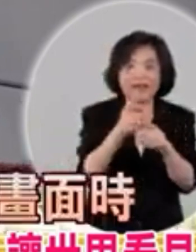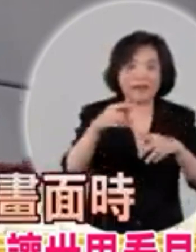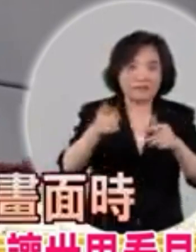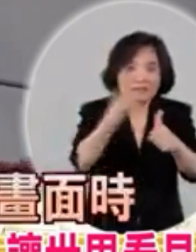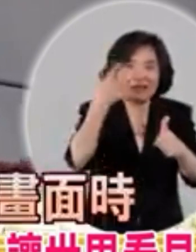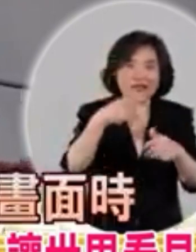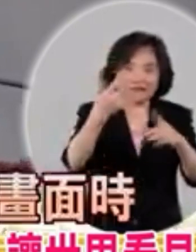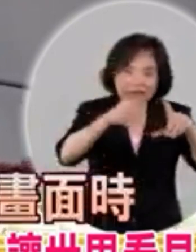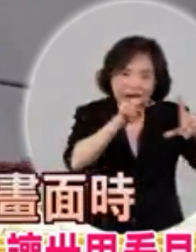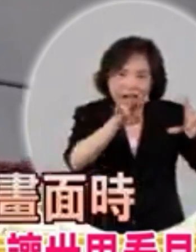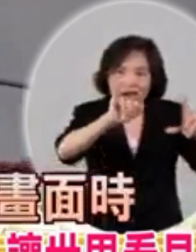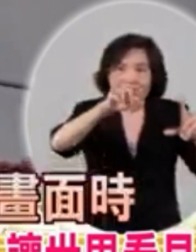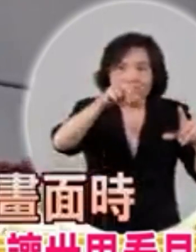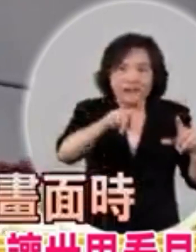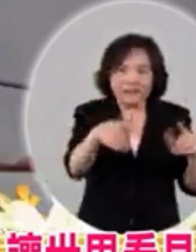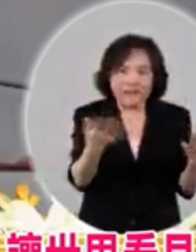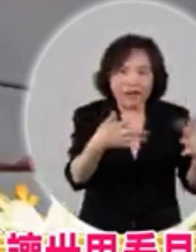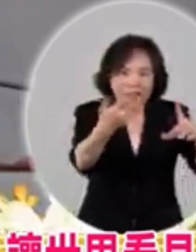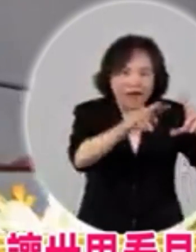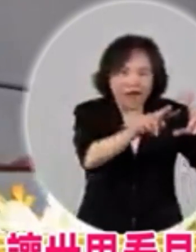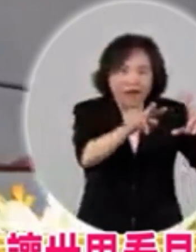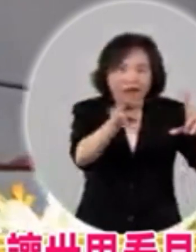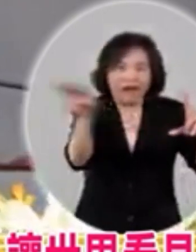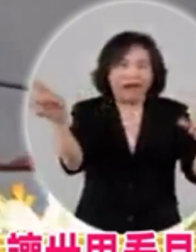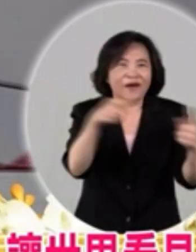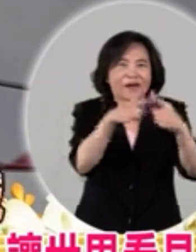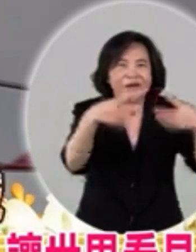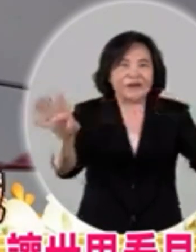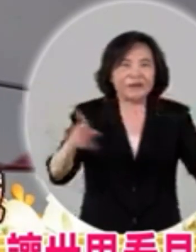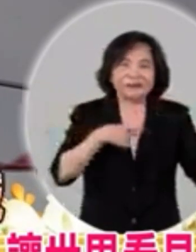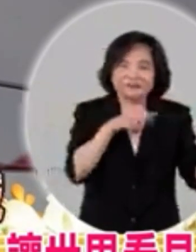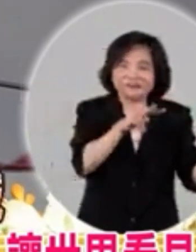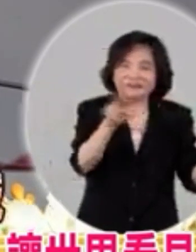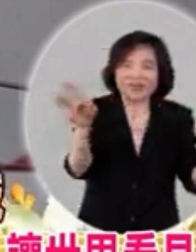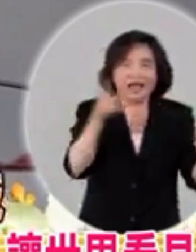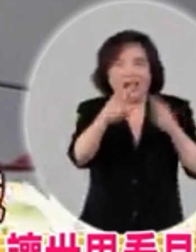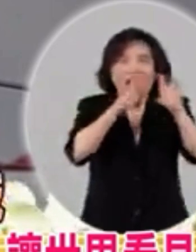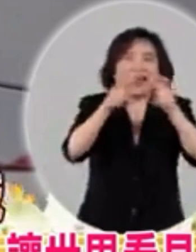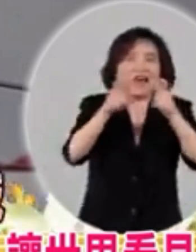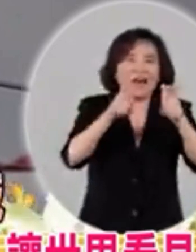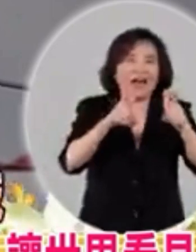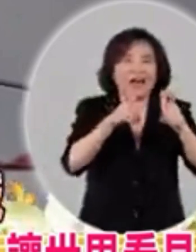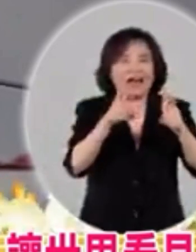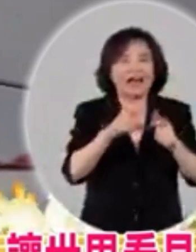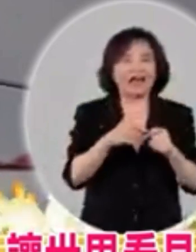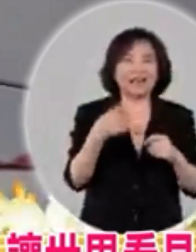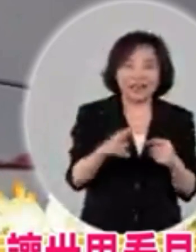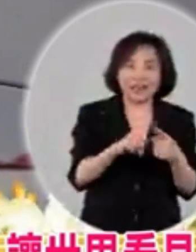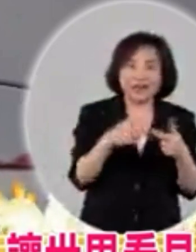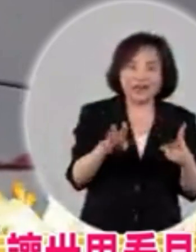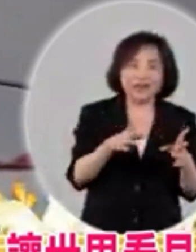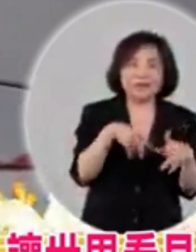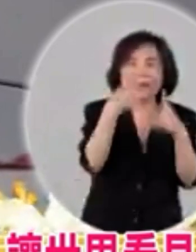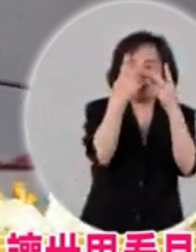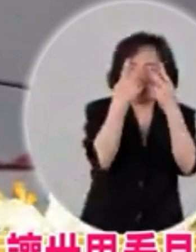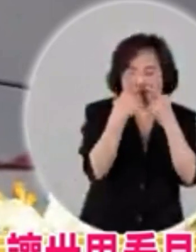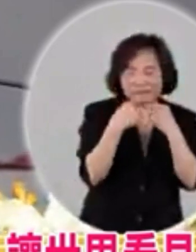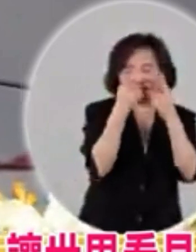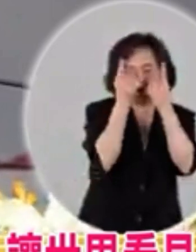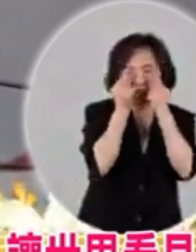的画面时，我相信不少人都跟着尖叫呐喊，甚至流下了眼